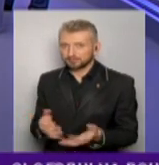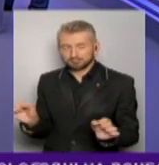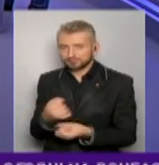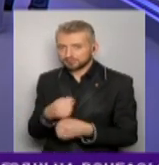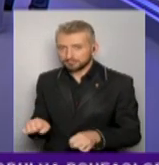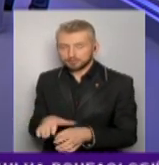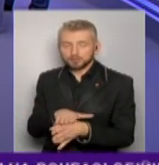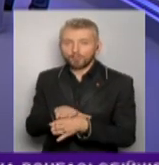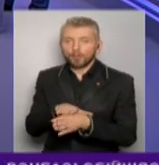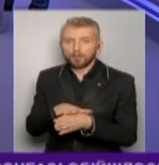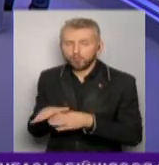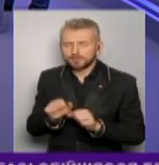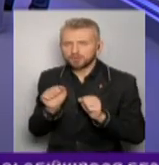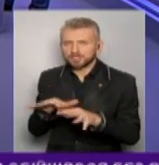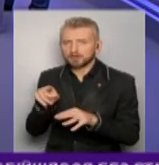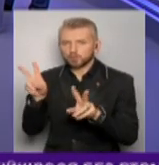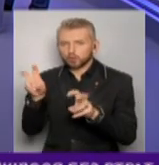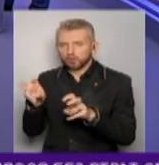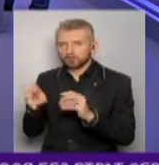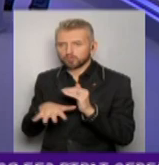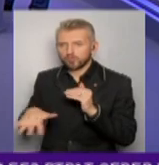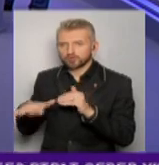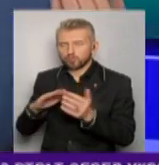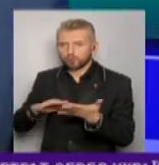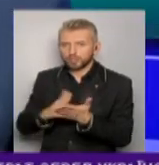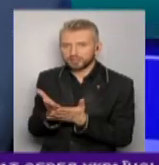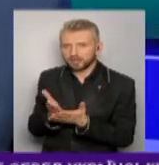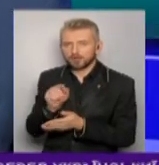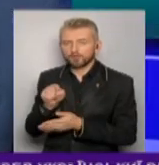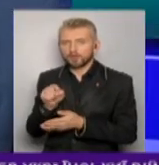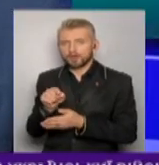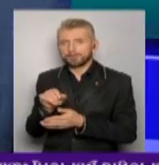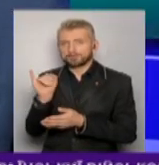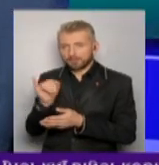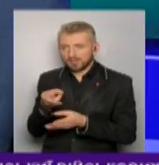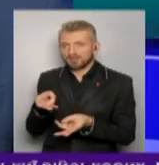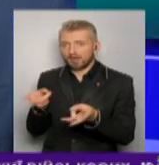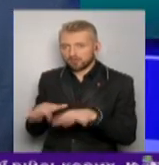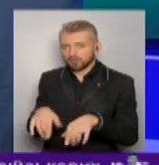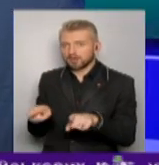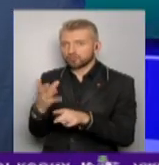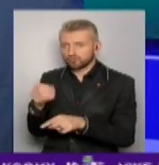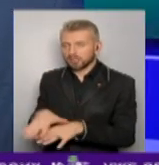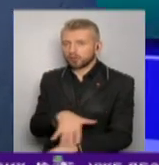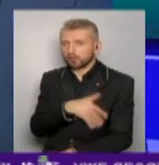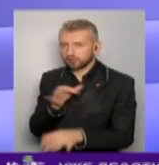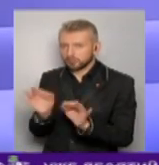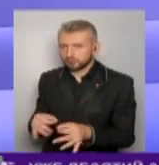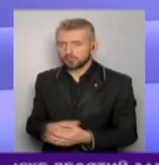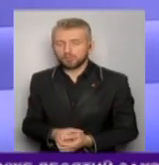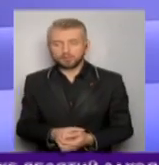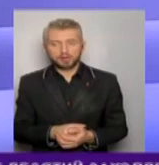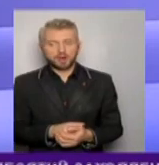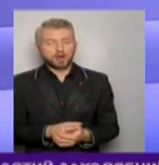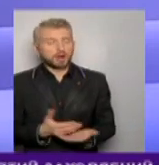кажучи, повністю віддати цю тему в площину політики, ну, вона там може і залишитися ще надовго.